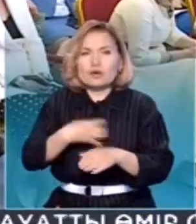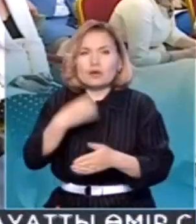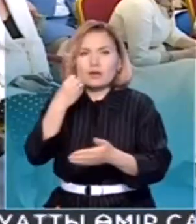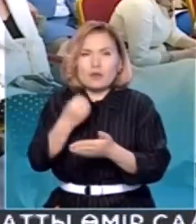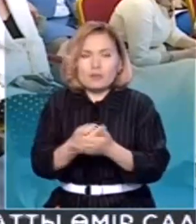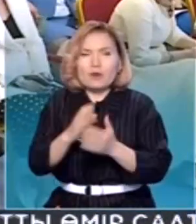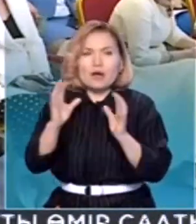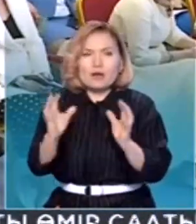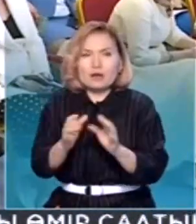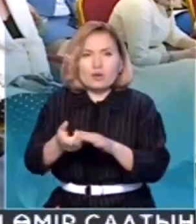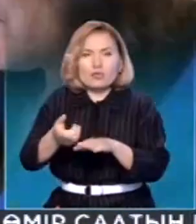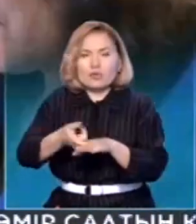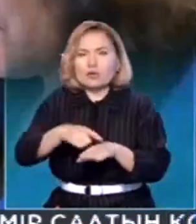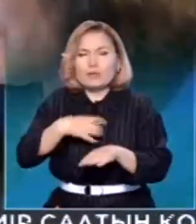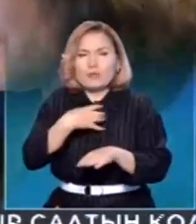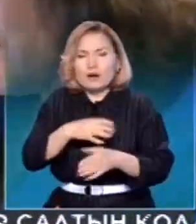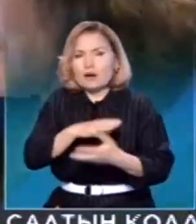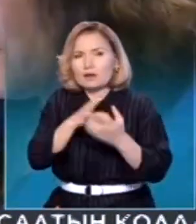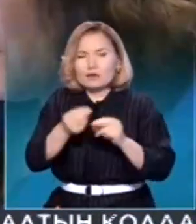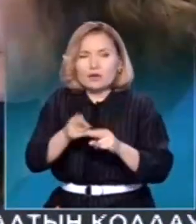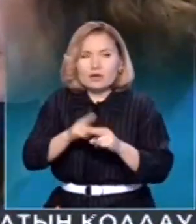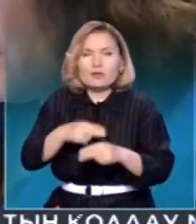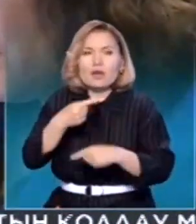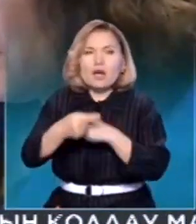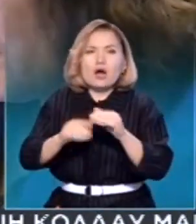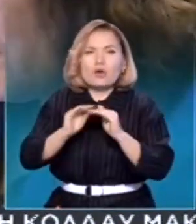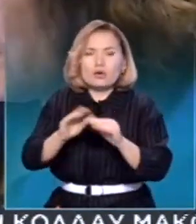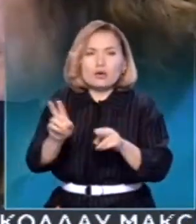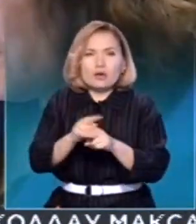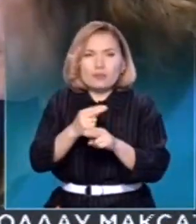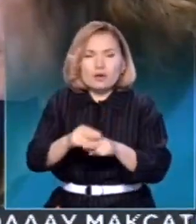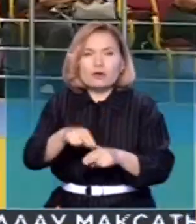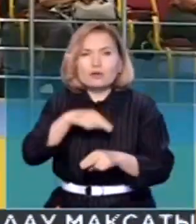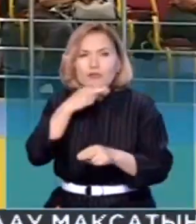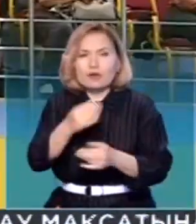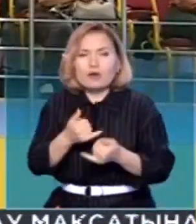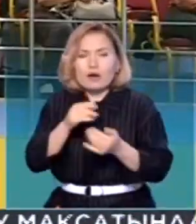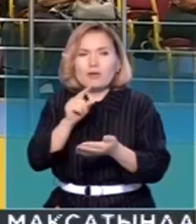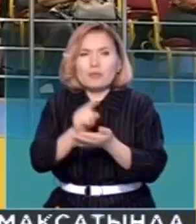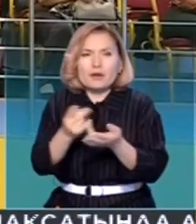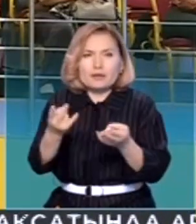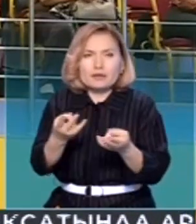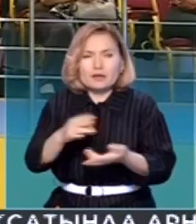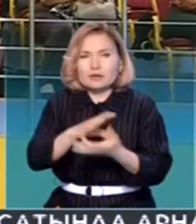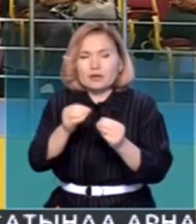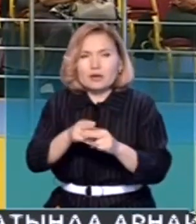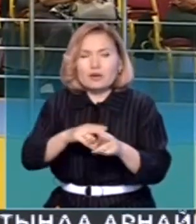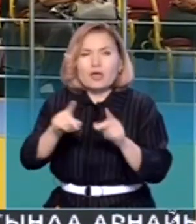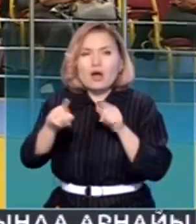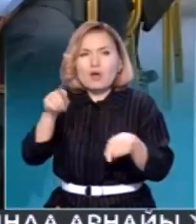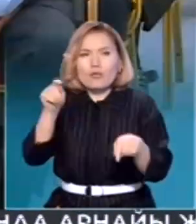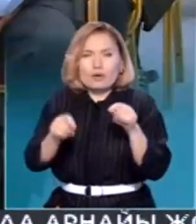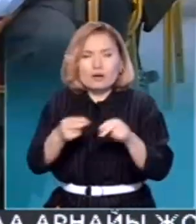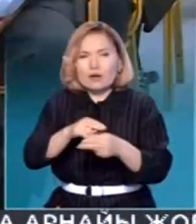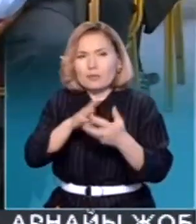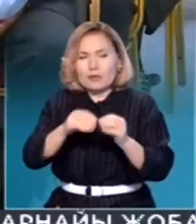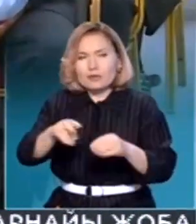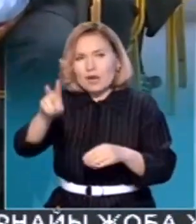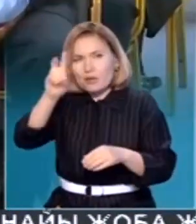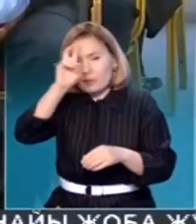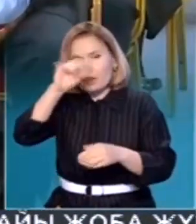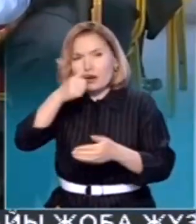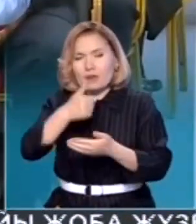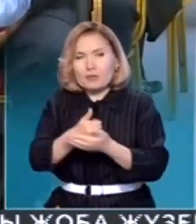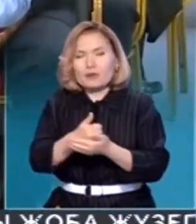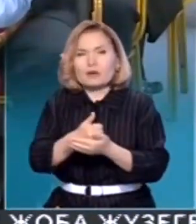құндылықтарын сақтап қалу аса маңызды. Бұл ретте ұрпақ тәрбиесіне ерекше мән беру керек деген Аида Балаева форум қатысушыларына мемлекет